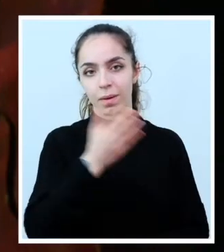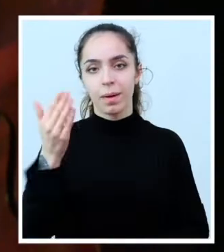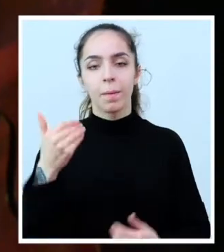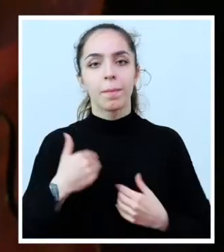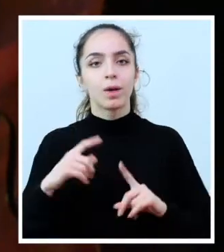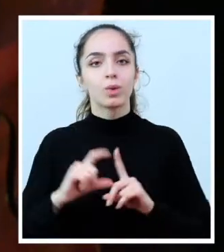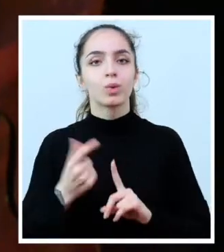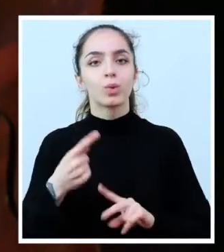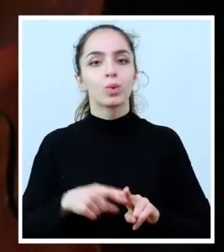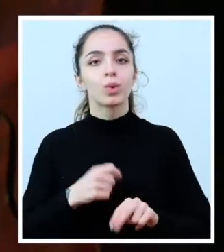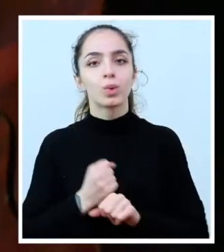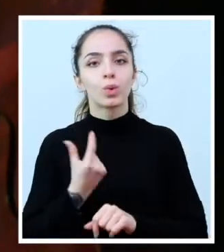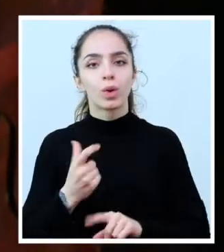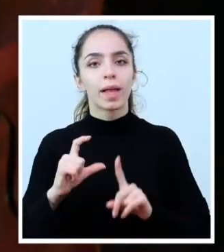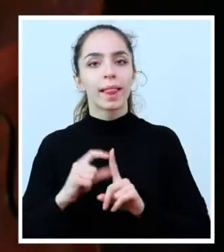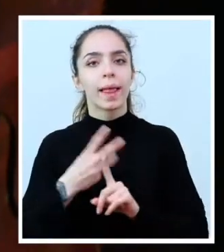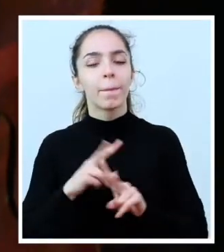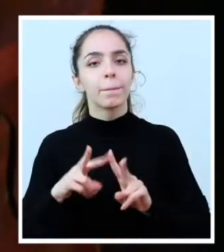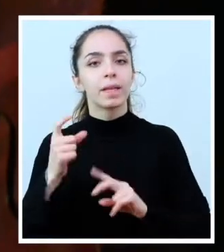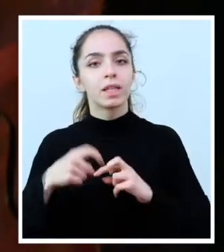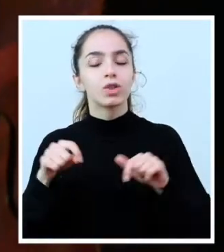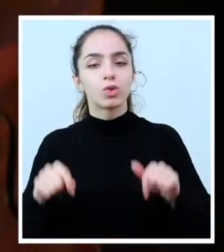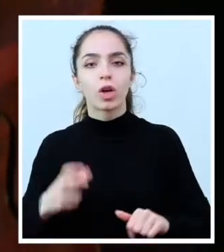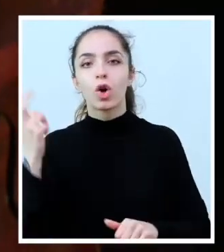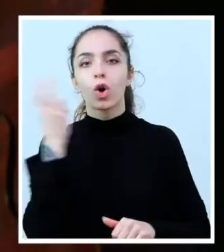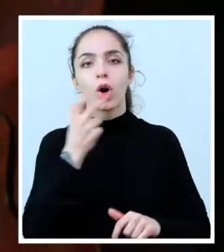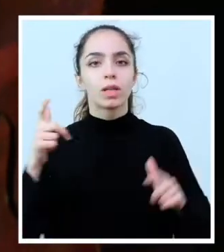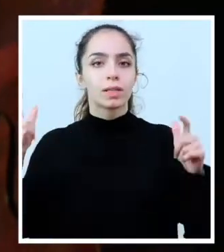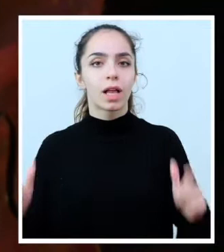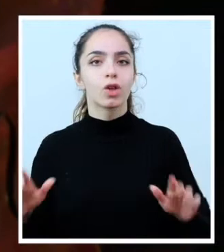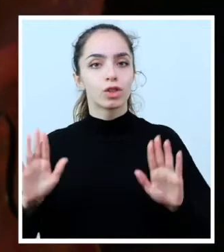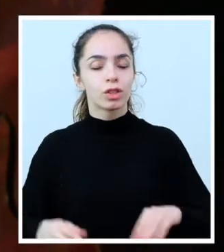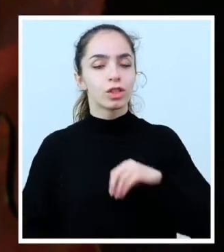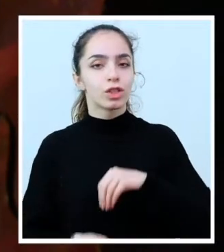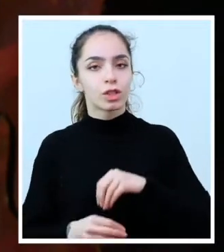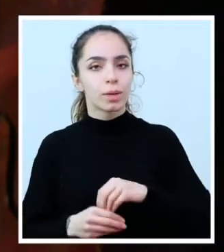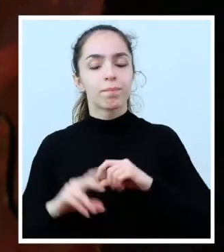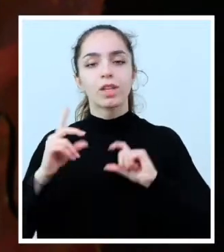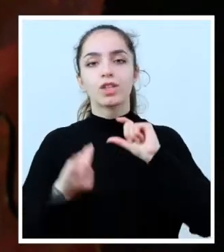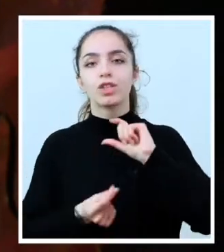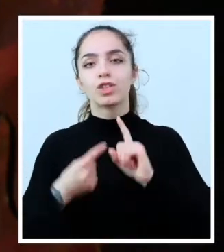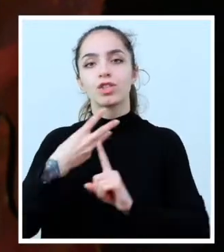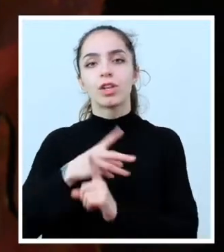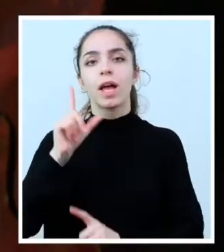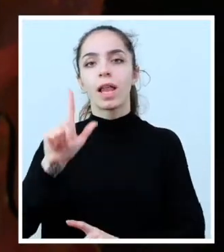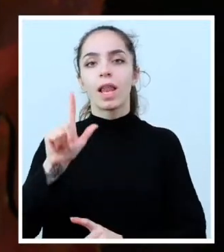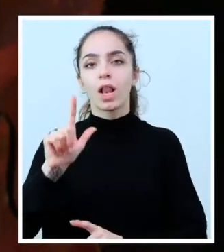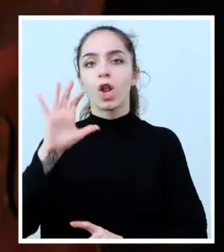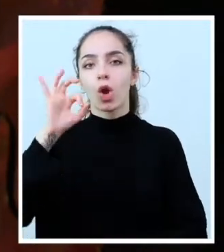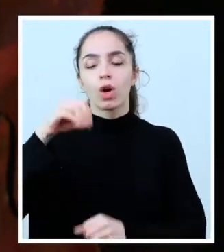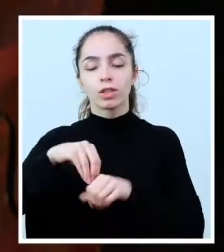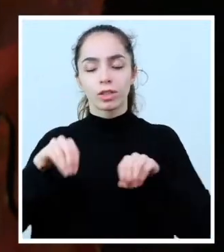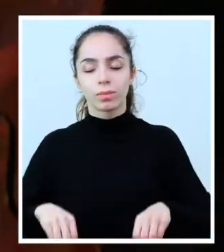Merhaba, ben Duygu Demir. Şu anda bir konser salonundayım. Çello